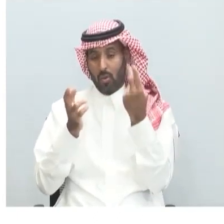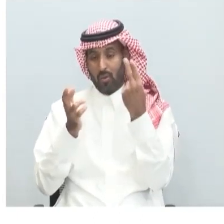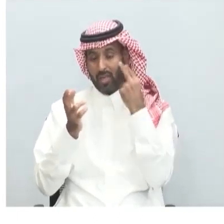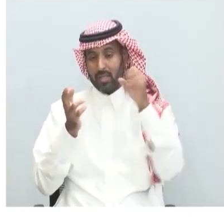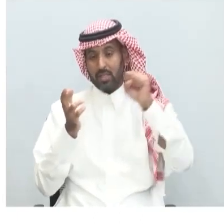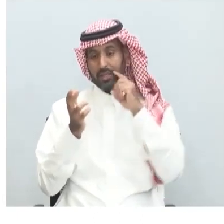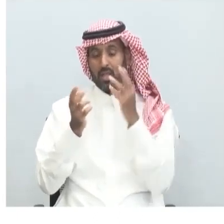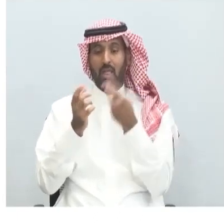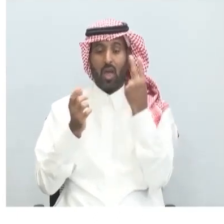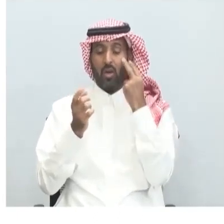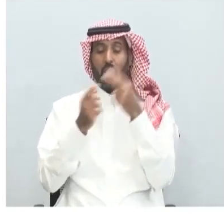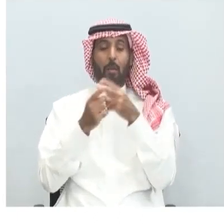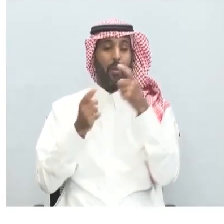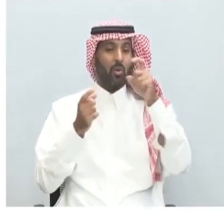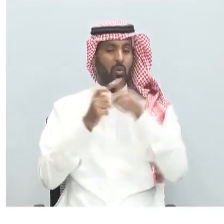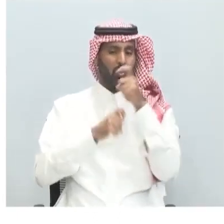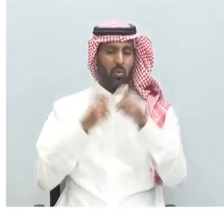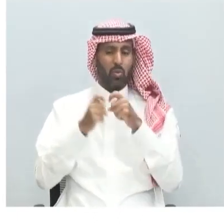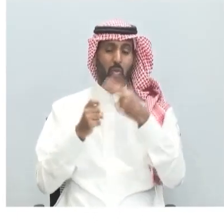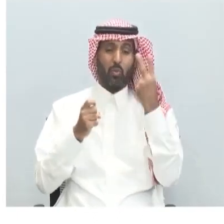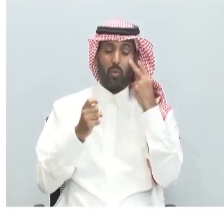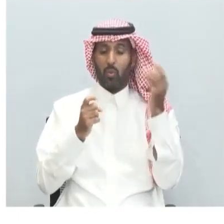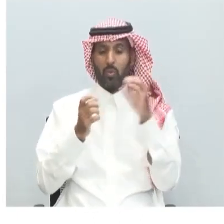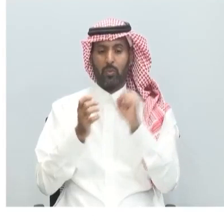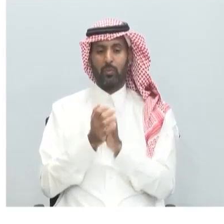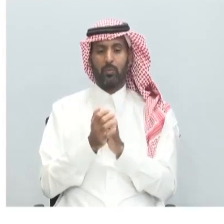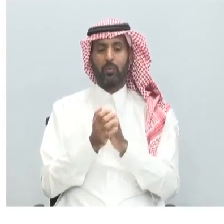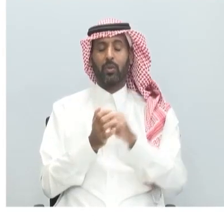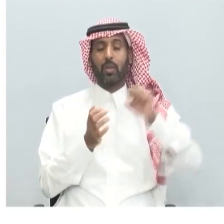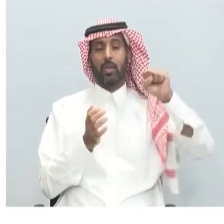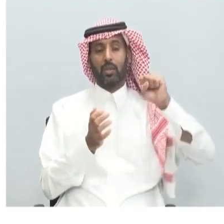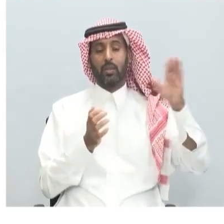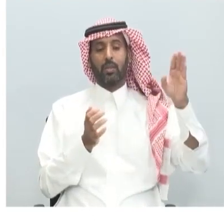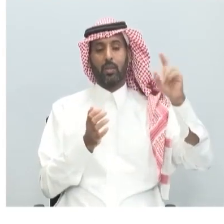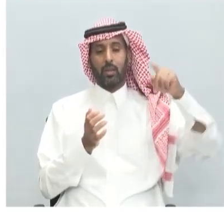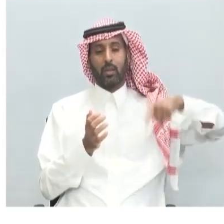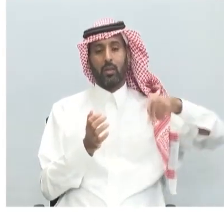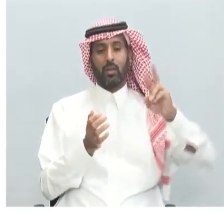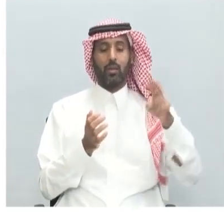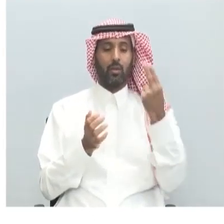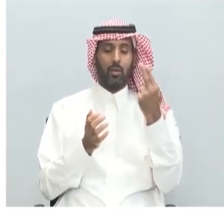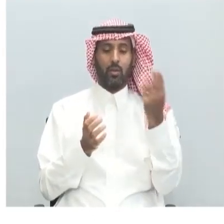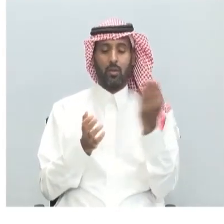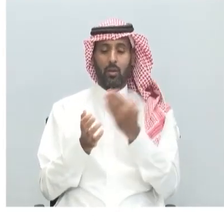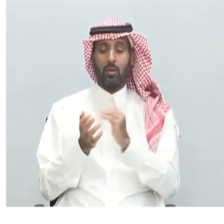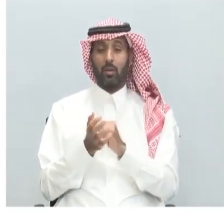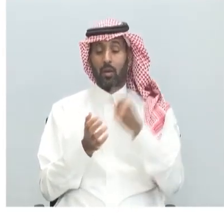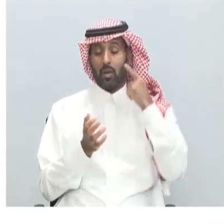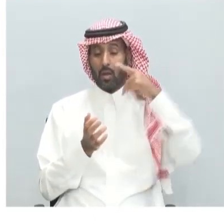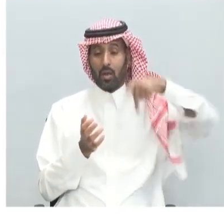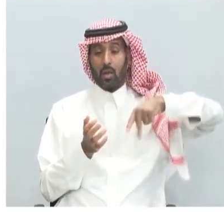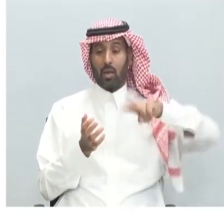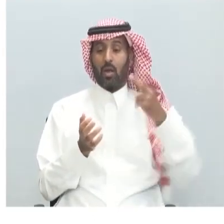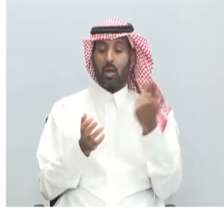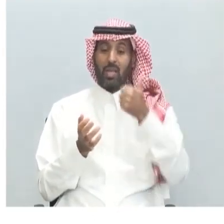يحمل فقط الكترونين المستوى الثانوي في اس وبي الاس يحمل اثنين والبي